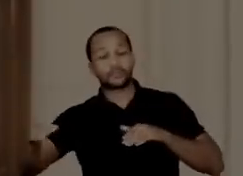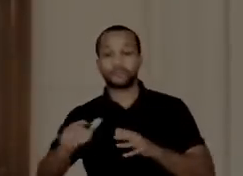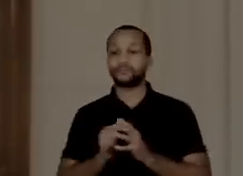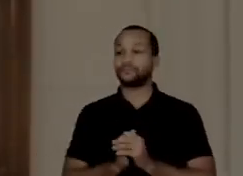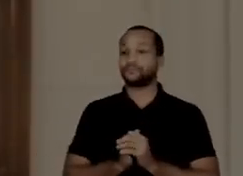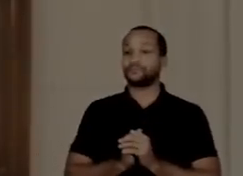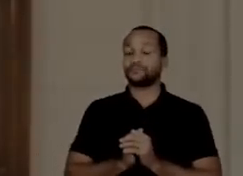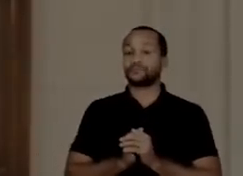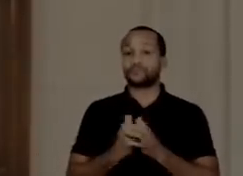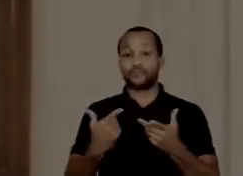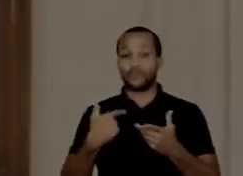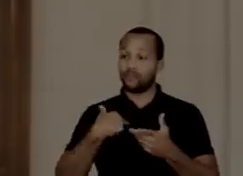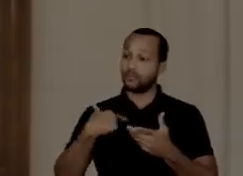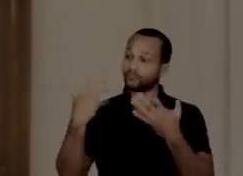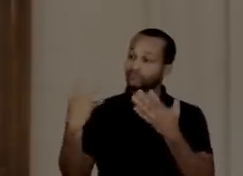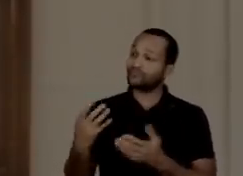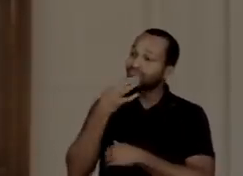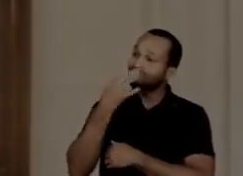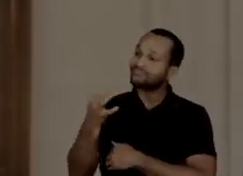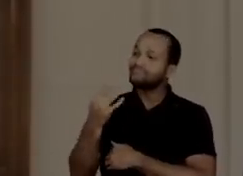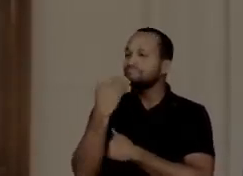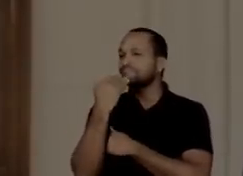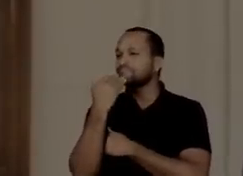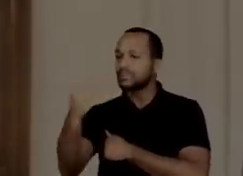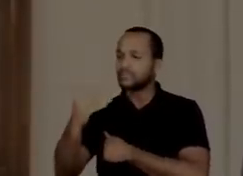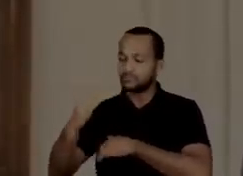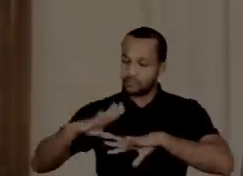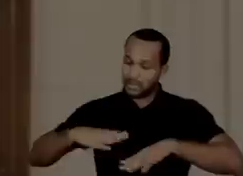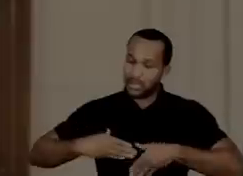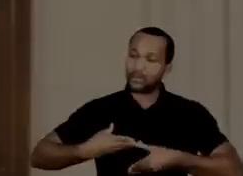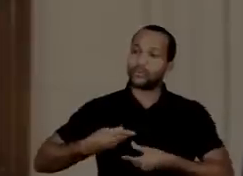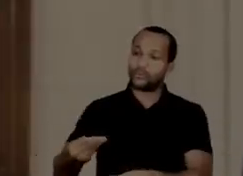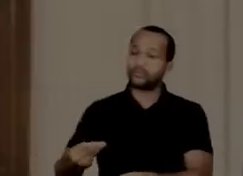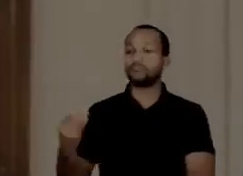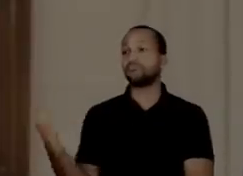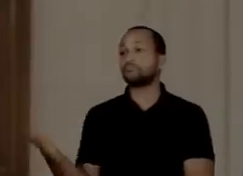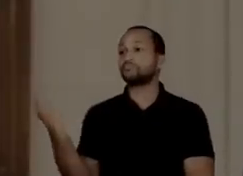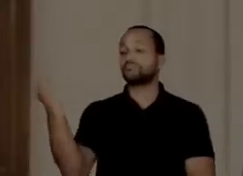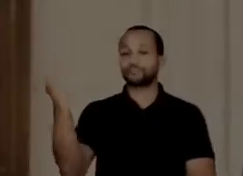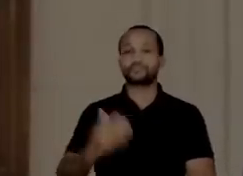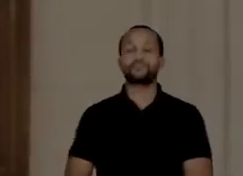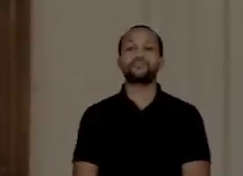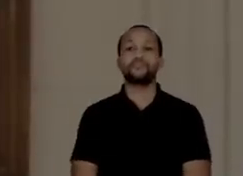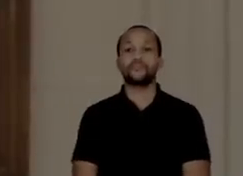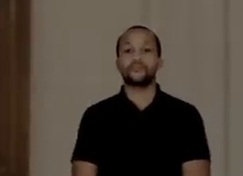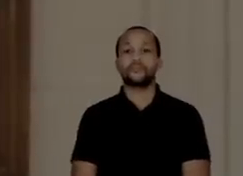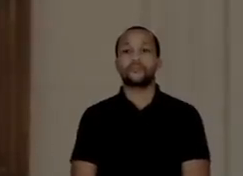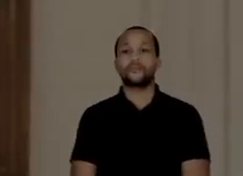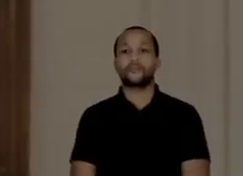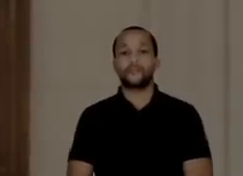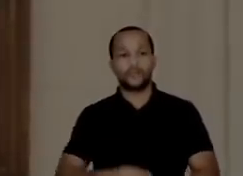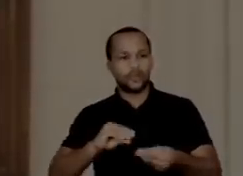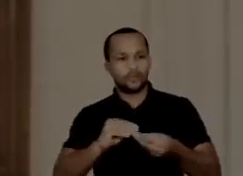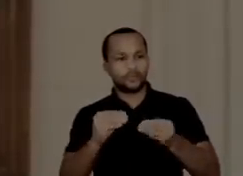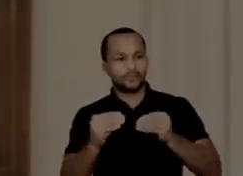les collectivités de Saint-Barthélemy et Saint-Martin. Je continue d'être animé par ces mêmes sentiments et je tiens à vous remercier